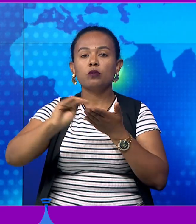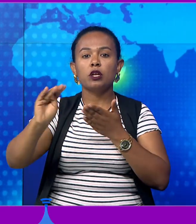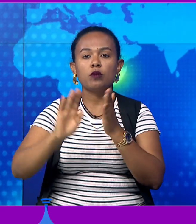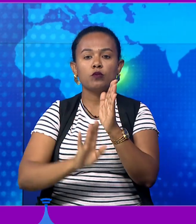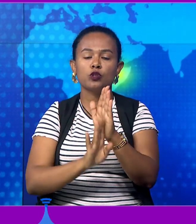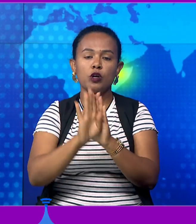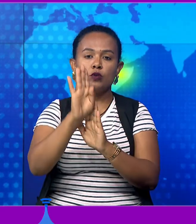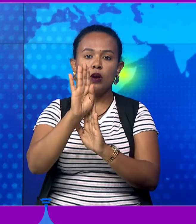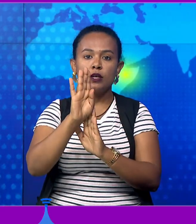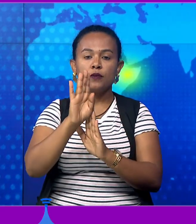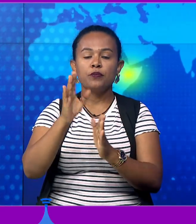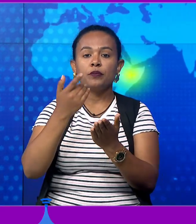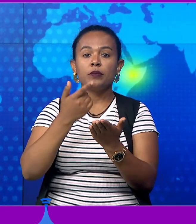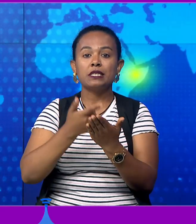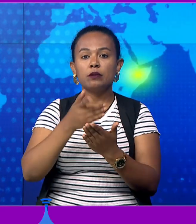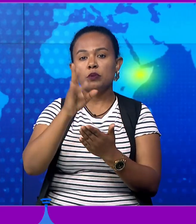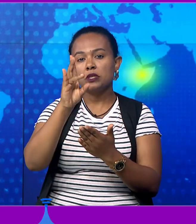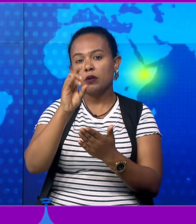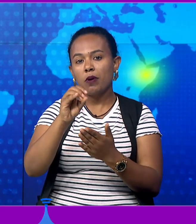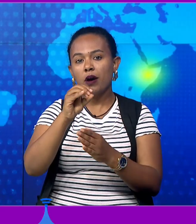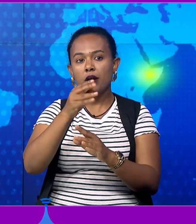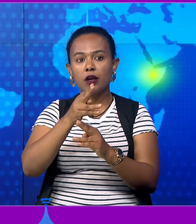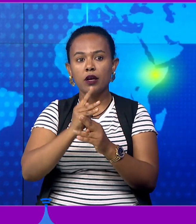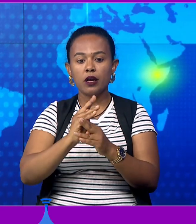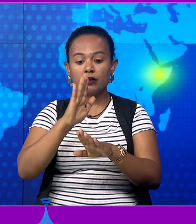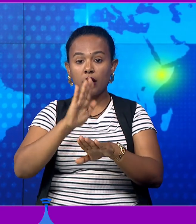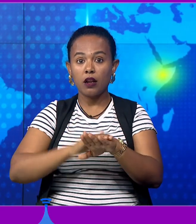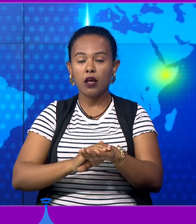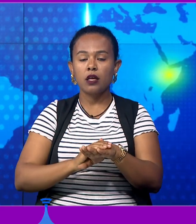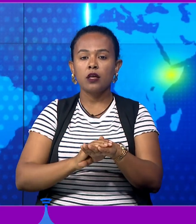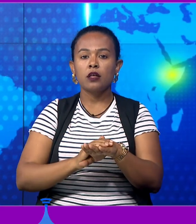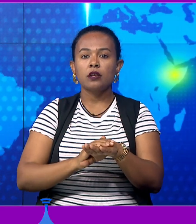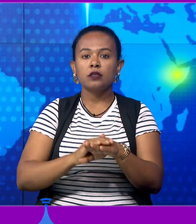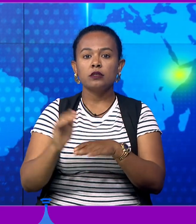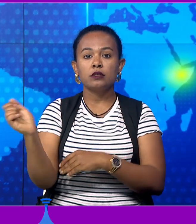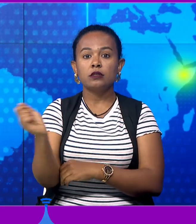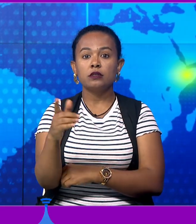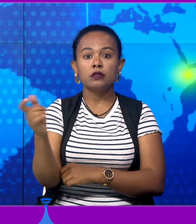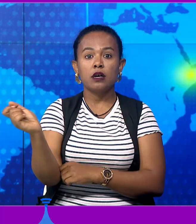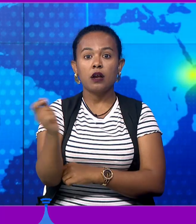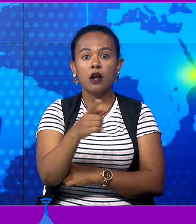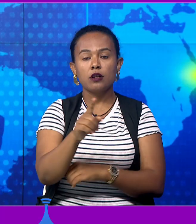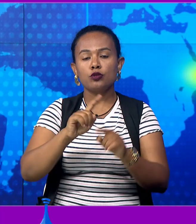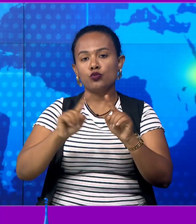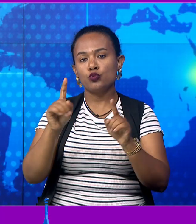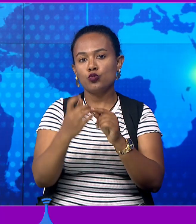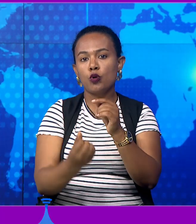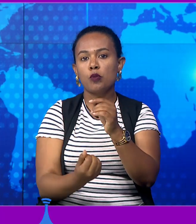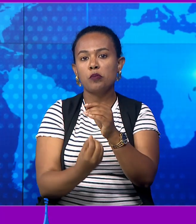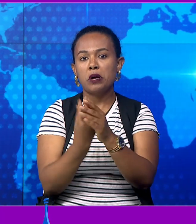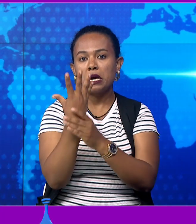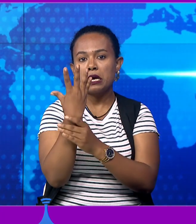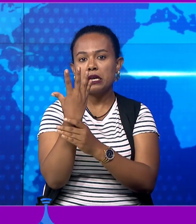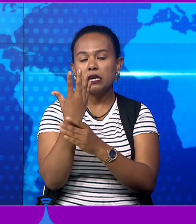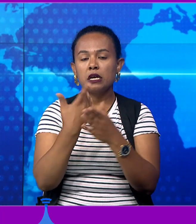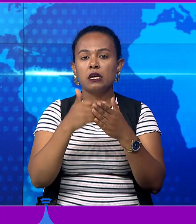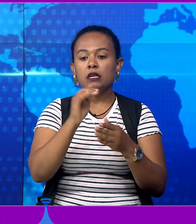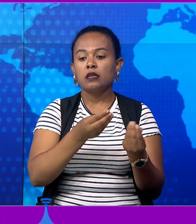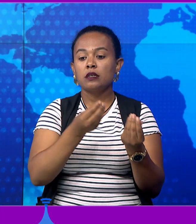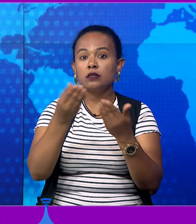አድጓል። በወረር አካባቢ በ70 ሄክታር ላይ ዘራን፣ ልዩ ሆኖ በቀለ። ያንን